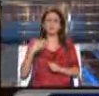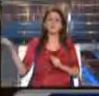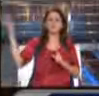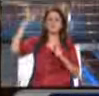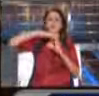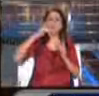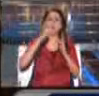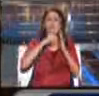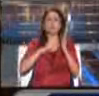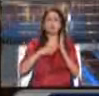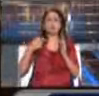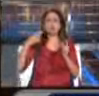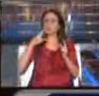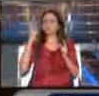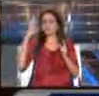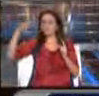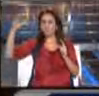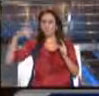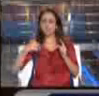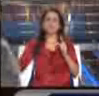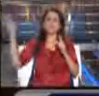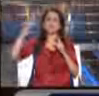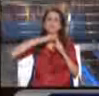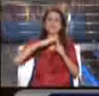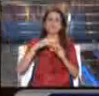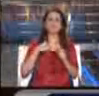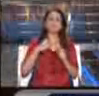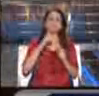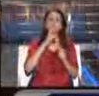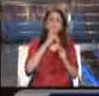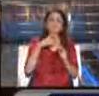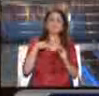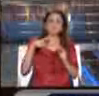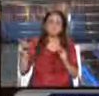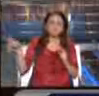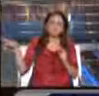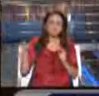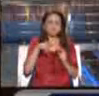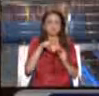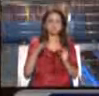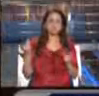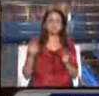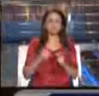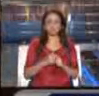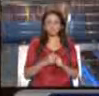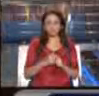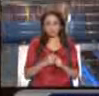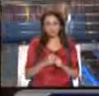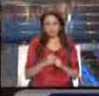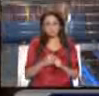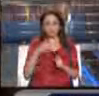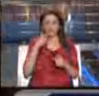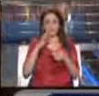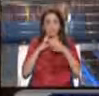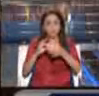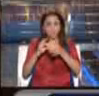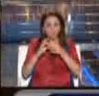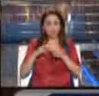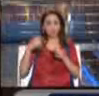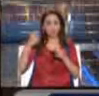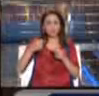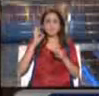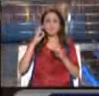ده، ويبدو ان البعض اما مقدر ظروفهم او خايف منهم بزياده عن الحد، وبالتالي الامور وصلت لده. الحوار اهلا وسهلا بيه، بس